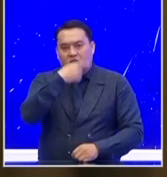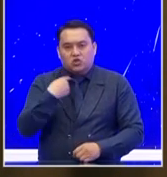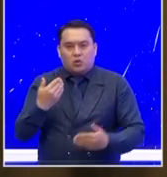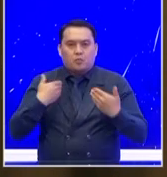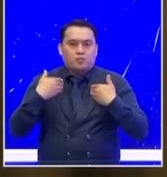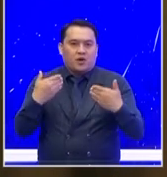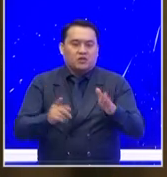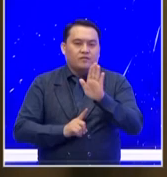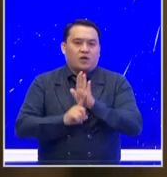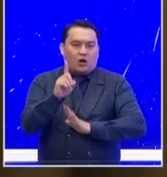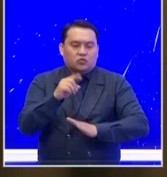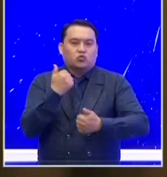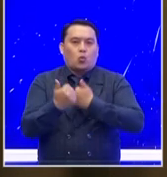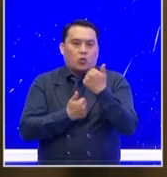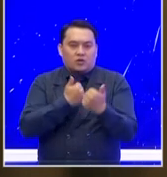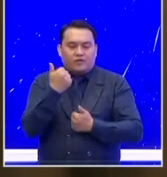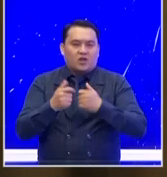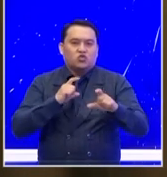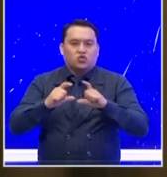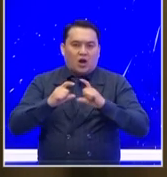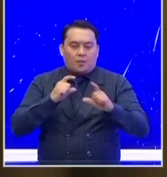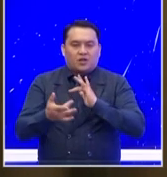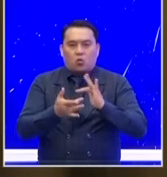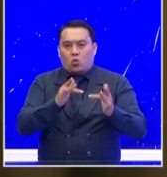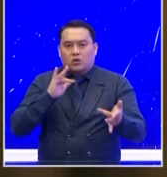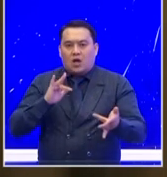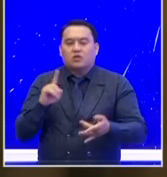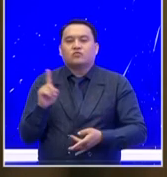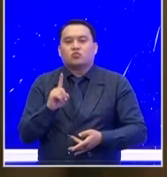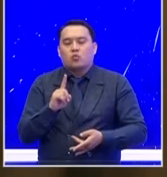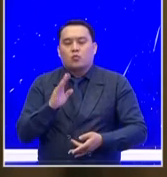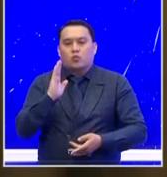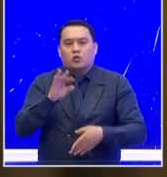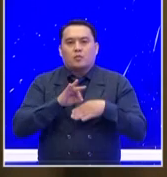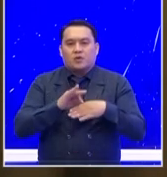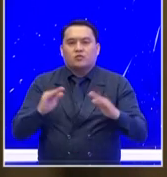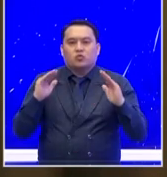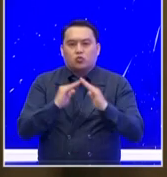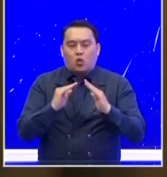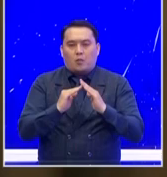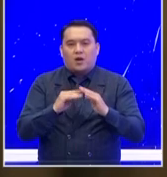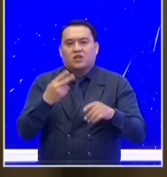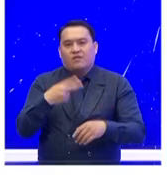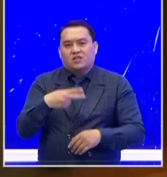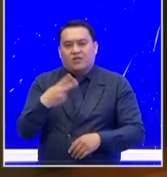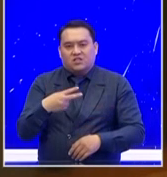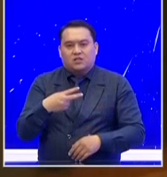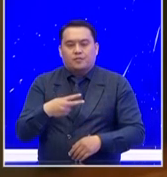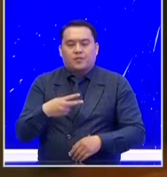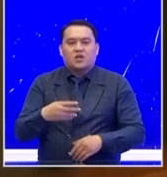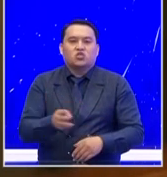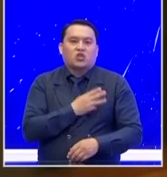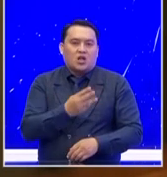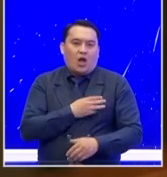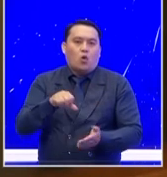со стартом грандиозного события республиканского турнира UIDBOL Cup 2020. Желаю